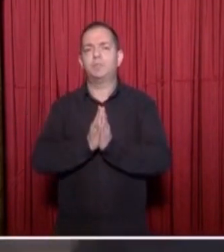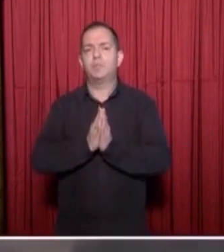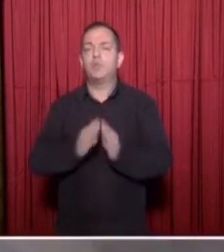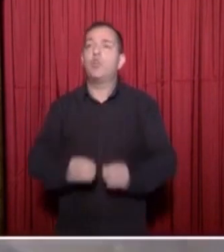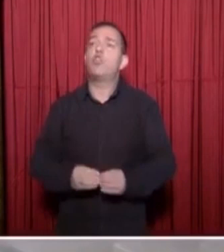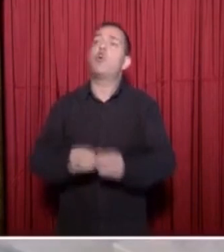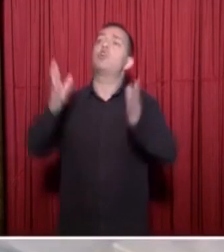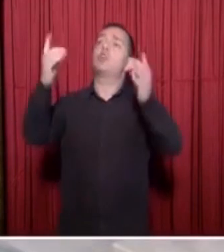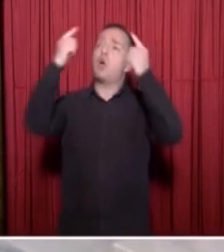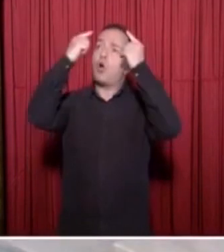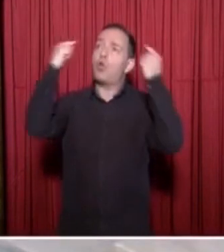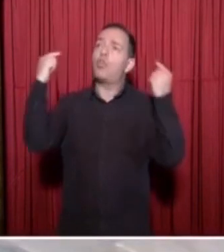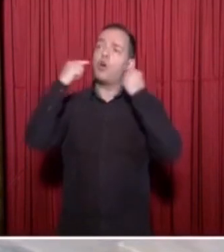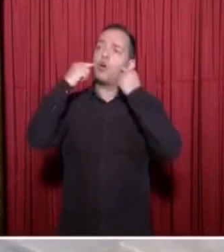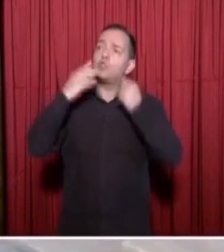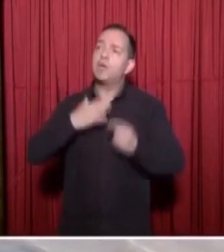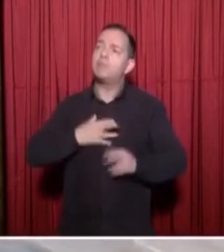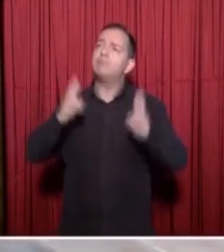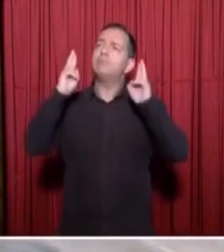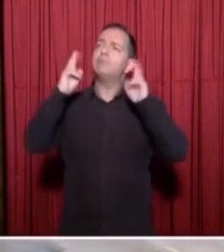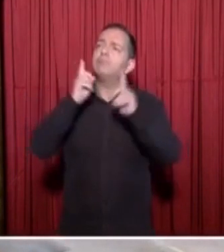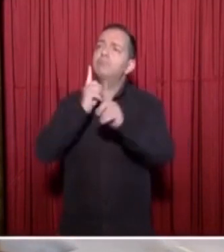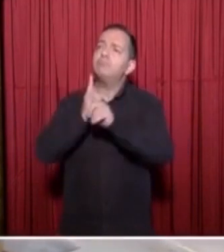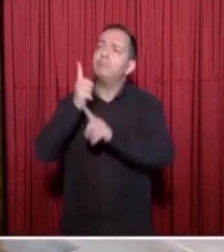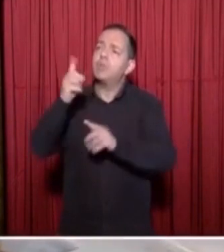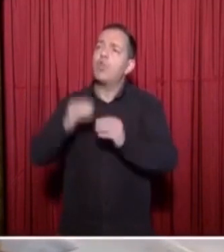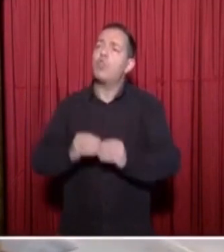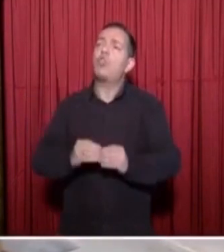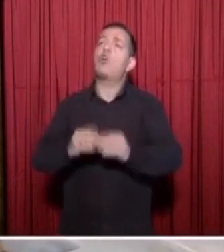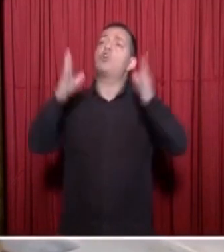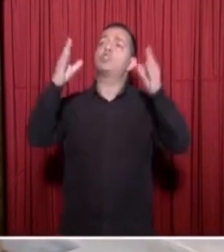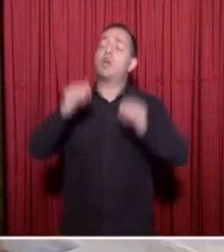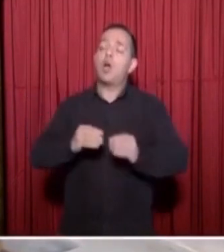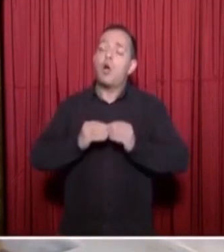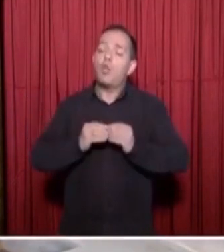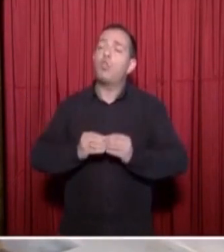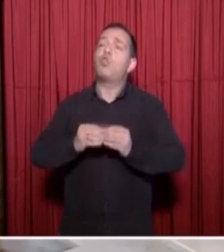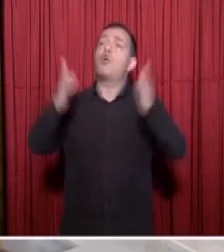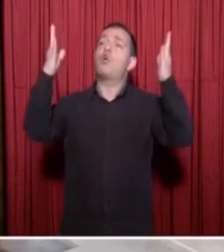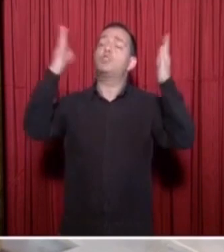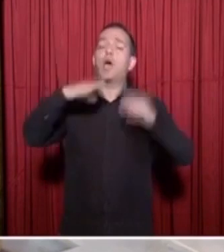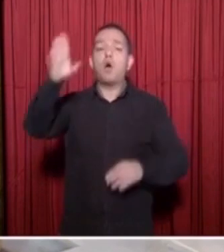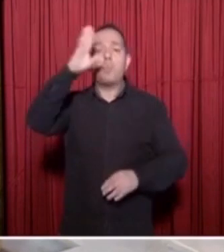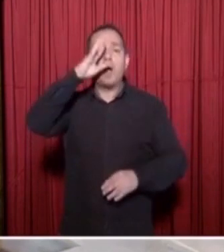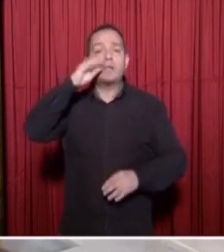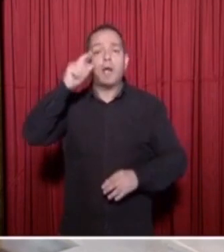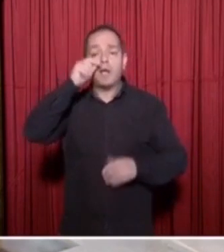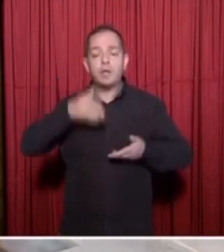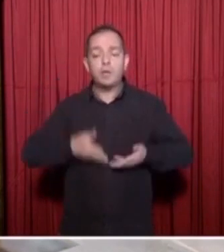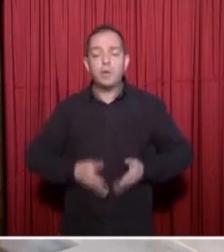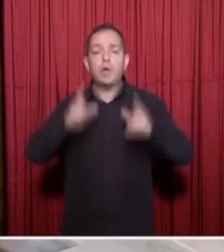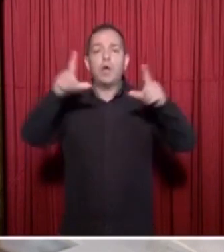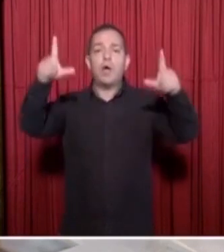Δόξα σοι ο Θεός, η ελπίσιμον δόξα σοι. Δόξα Πατρί και Υιό και Αγίω Πνεύματι και νυν και αΐ και εις